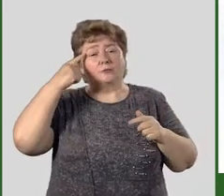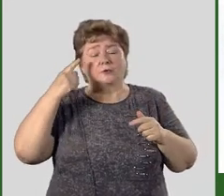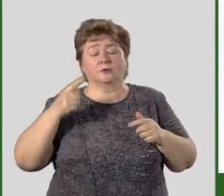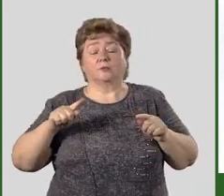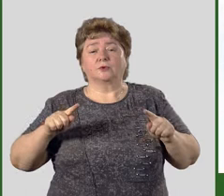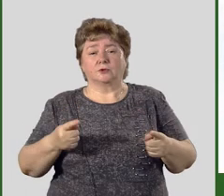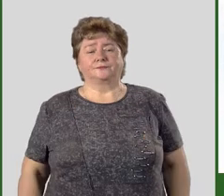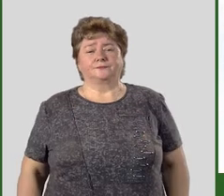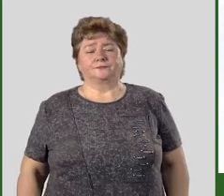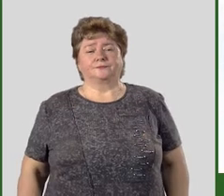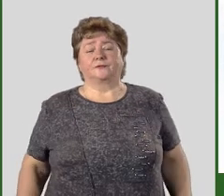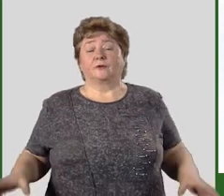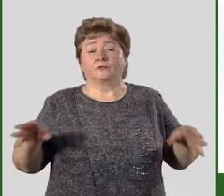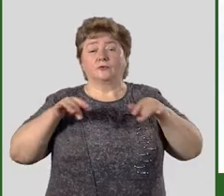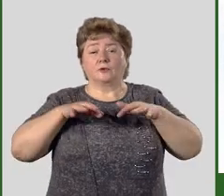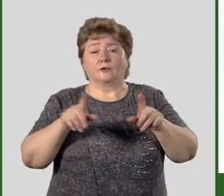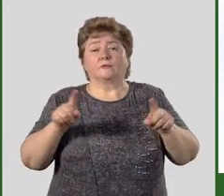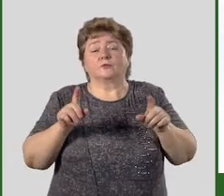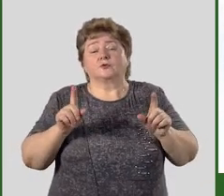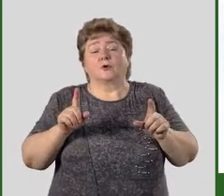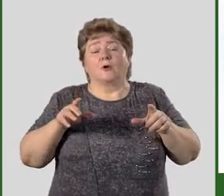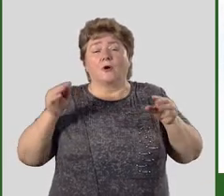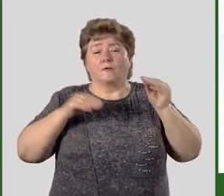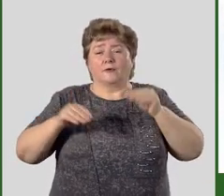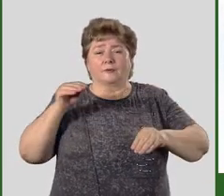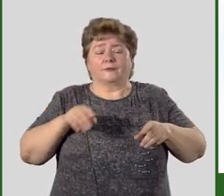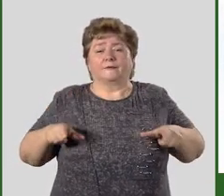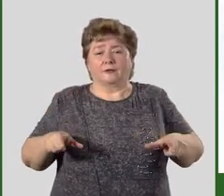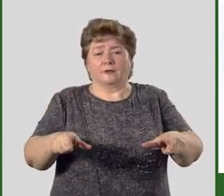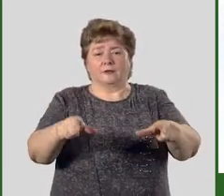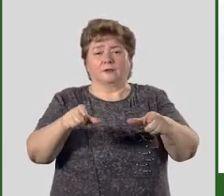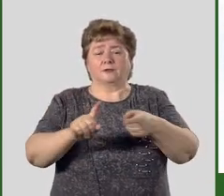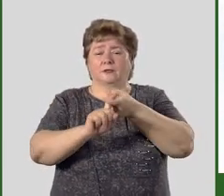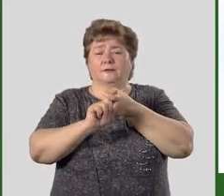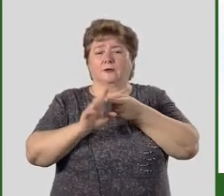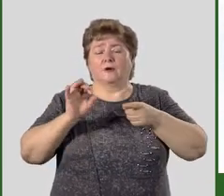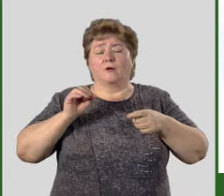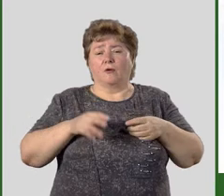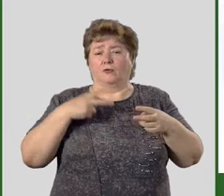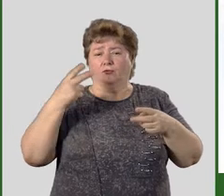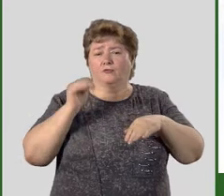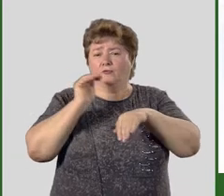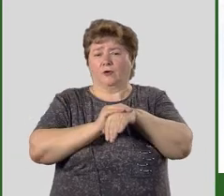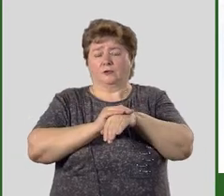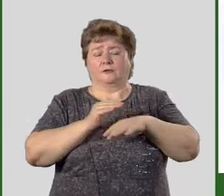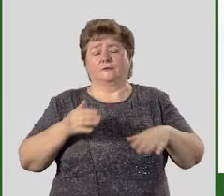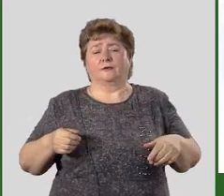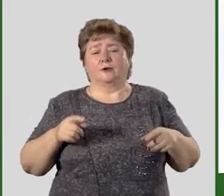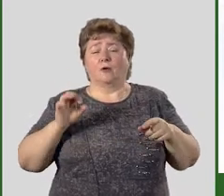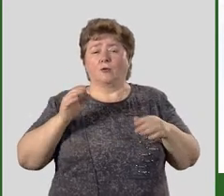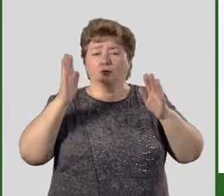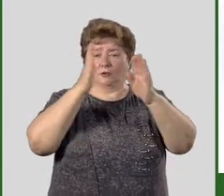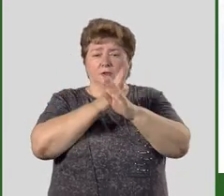думаете, почему? Все дело в том, что формирование рек зависит от двух факторов –